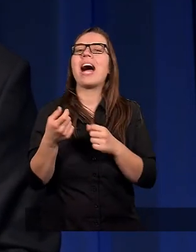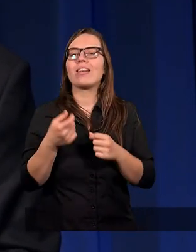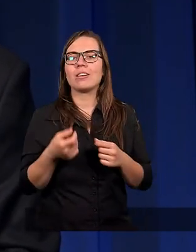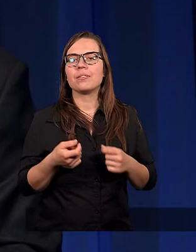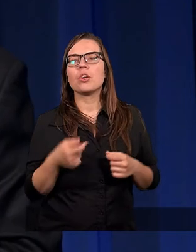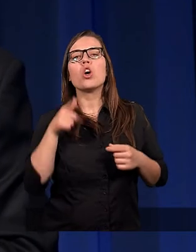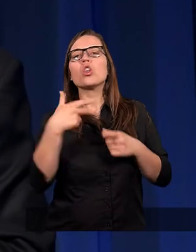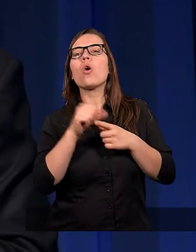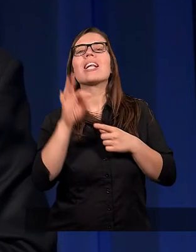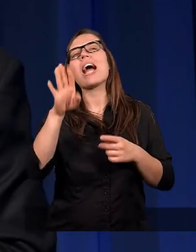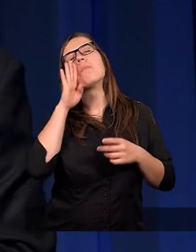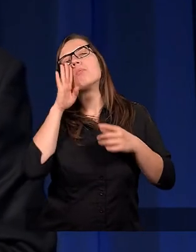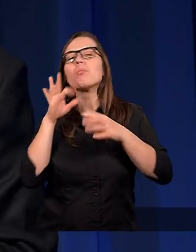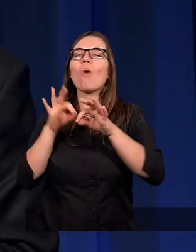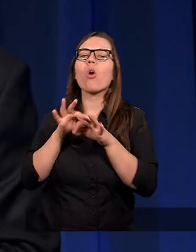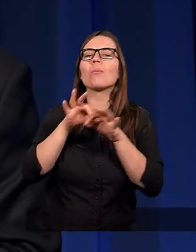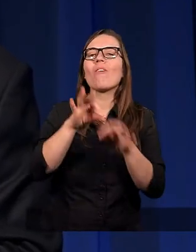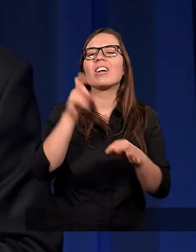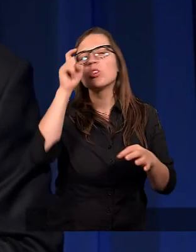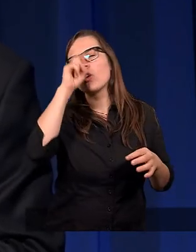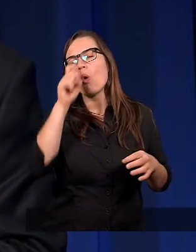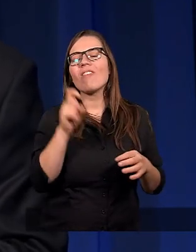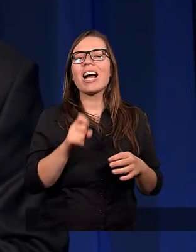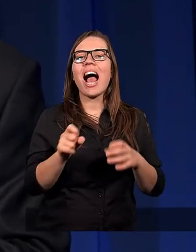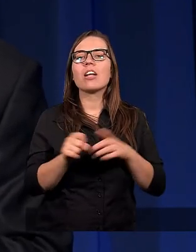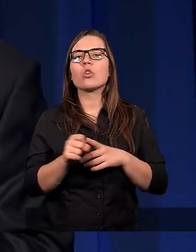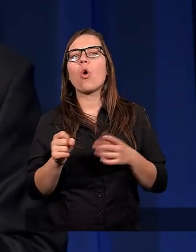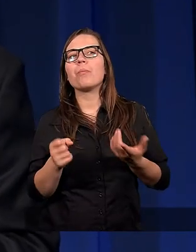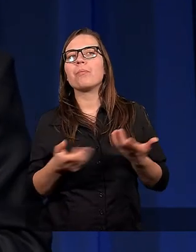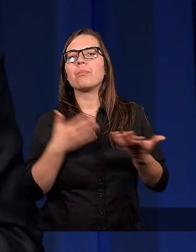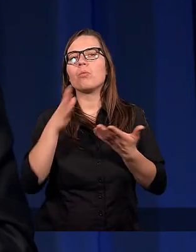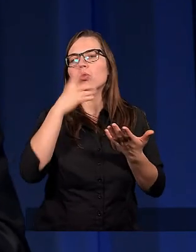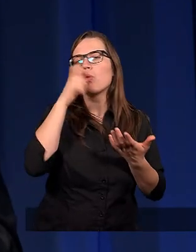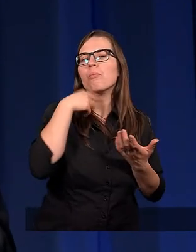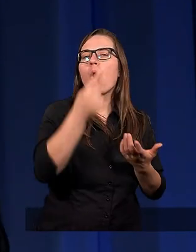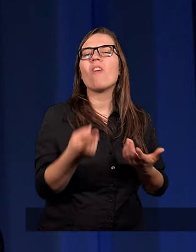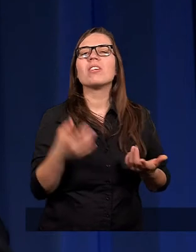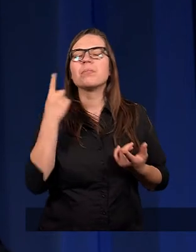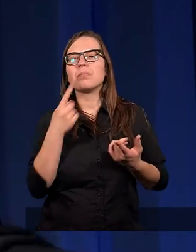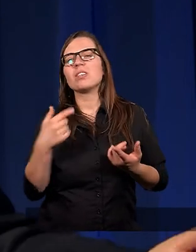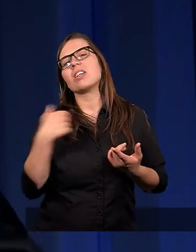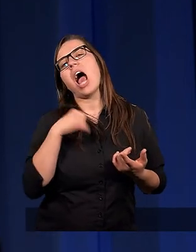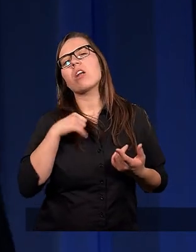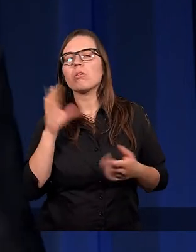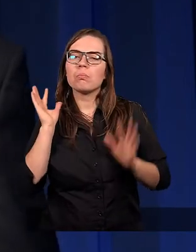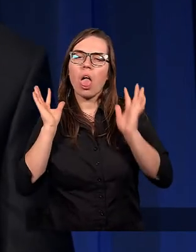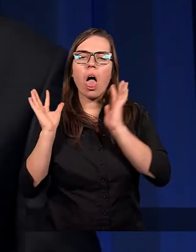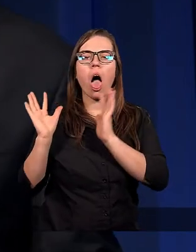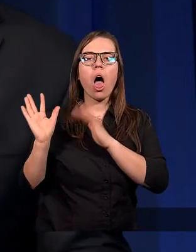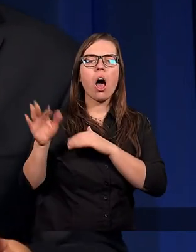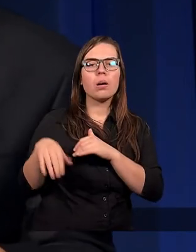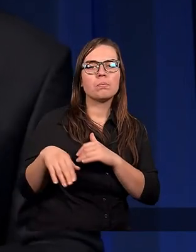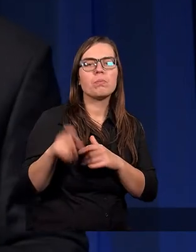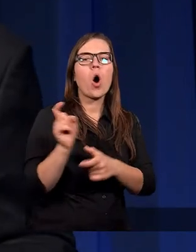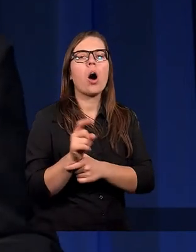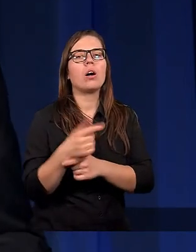To nie jest takie podprowadzenie człowieka pod mur, gdzie człowiek powie, to ja sobie już odpuszczam.